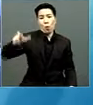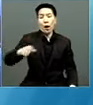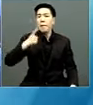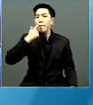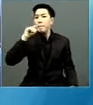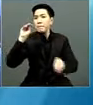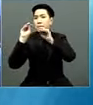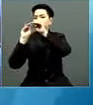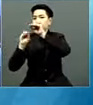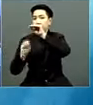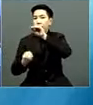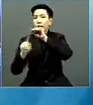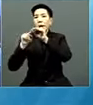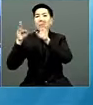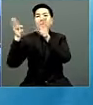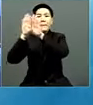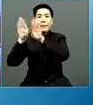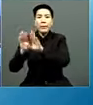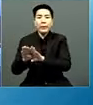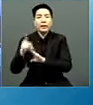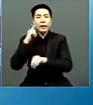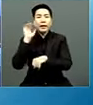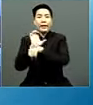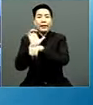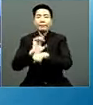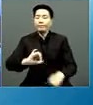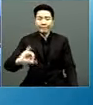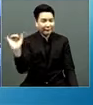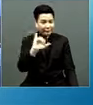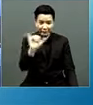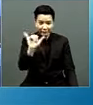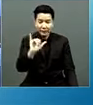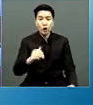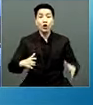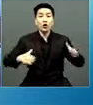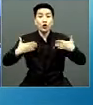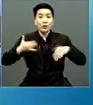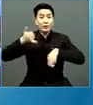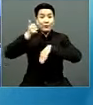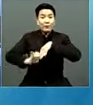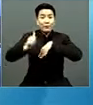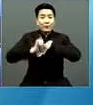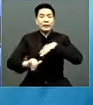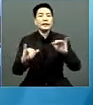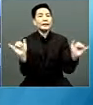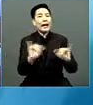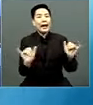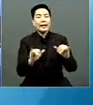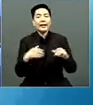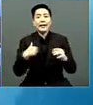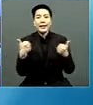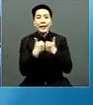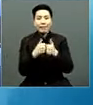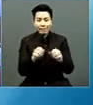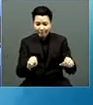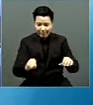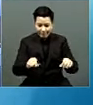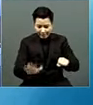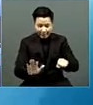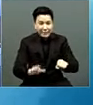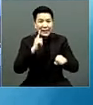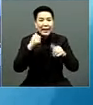ดงๆนะครับมีคนถามโรงพยาบาลเปิดยังยังนะครับสวนสนุกสวนน้ำยังครับเพราะมีความเสี่ยงสูงตู้เกมและทั้งหลายนะ